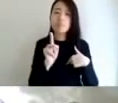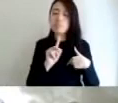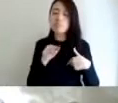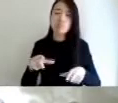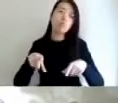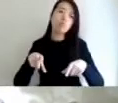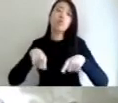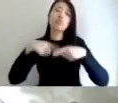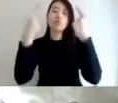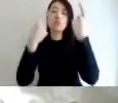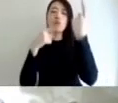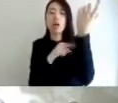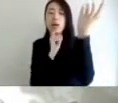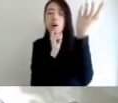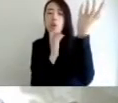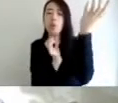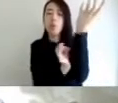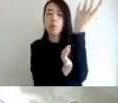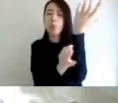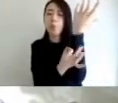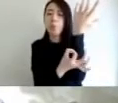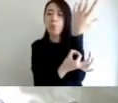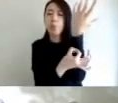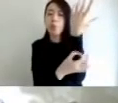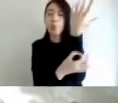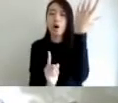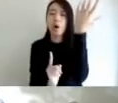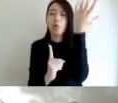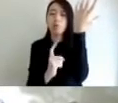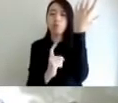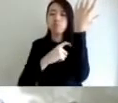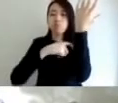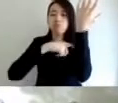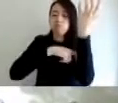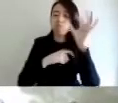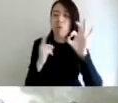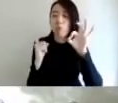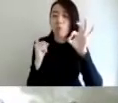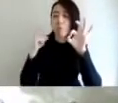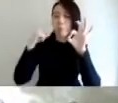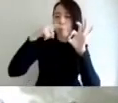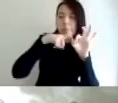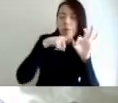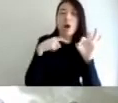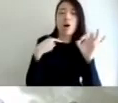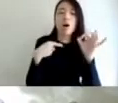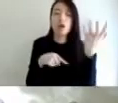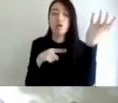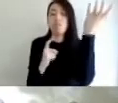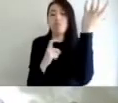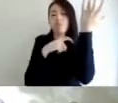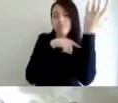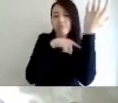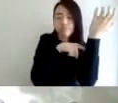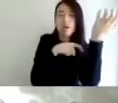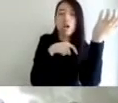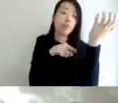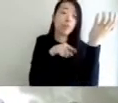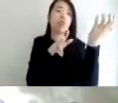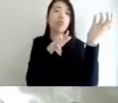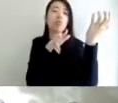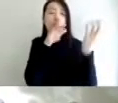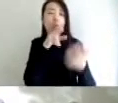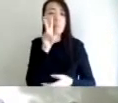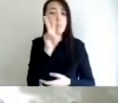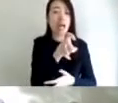有一啲窿窿咁樣嘅，咁就俾佢哋入去啊咁樣。咁我哋見到呢啲蛀心蟲咧都要注意喎，因